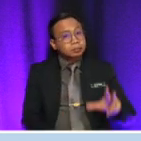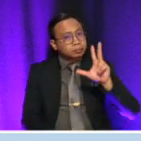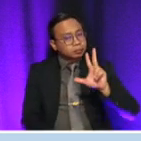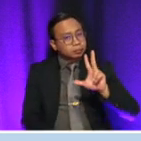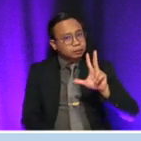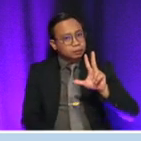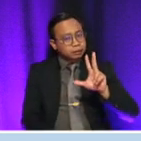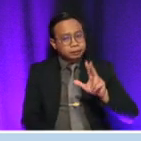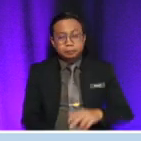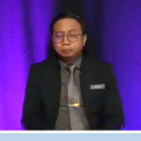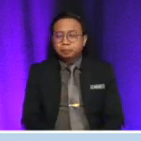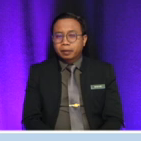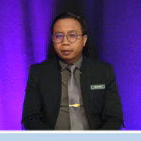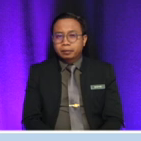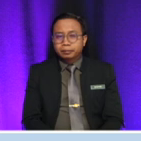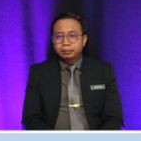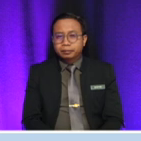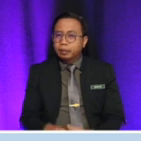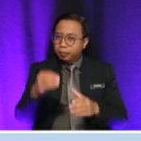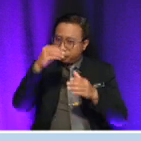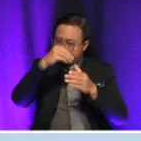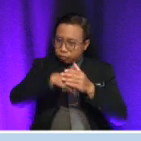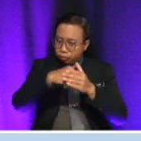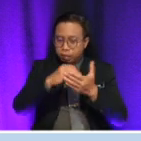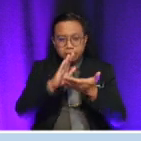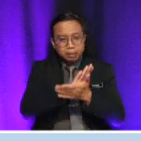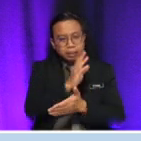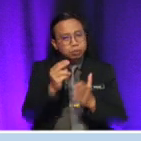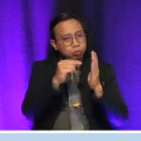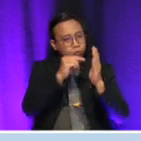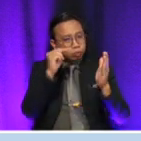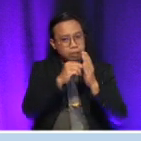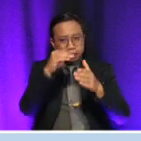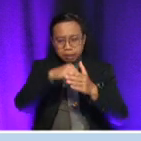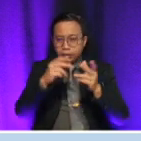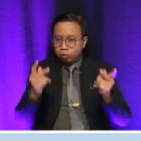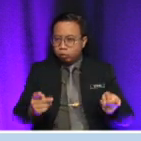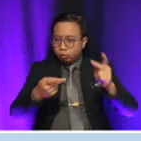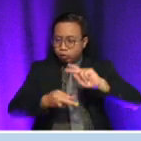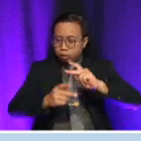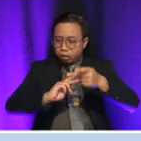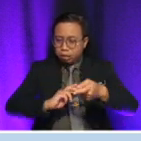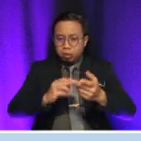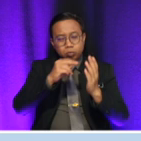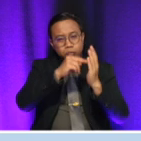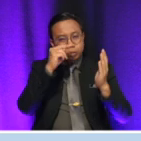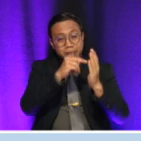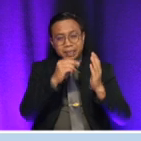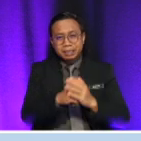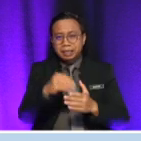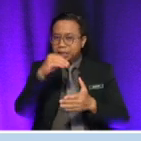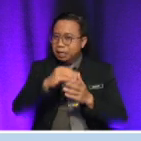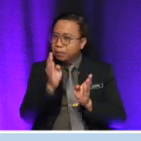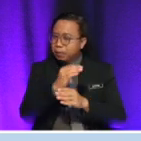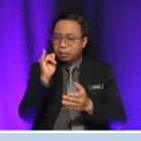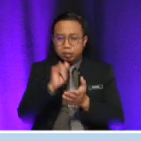seperti Mania yang saya buat tadi masukkan kita sendi ke dalam kotak undi Oke dan di dalam Billy itu juga